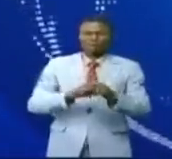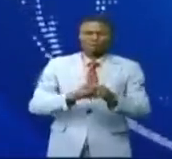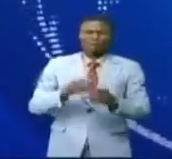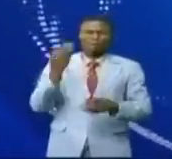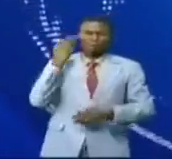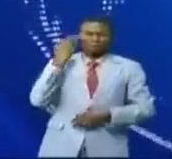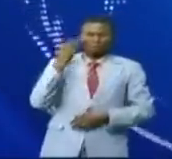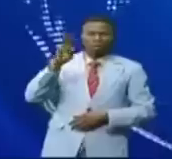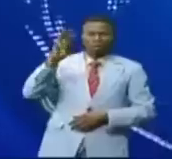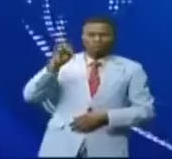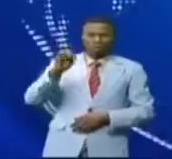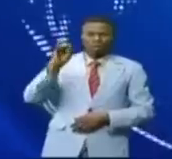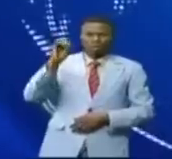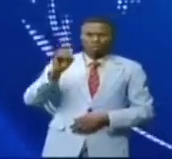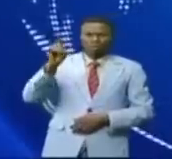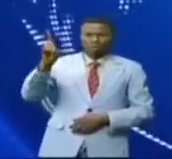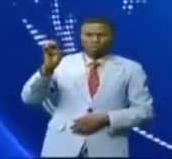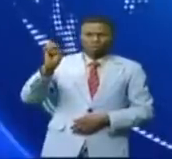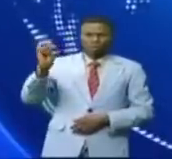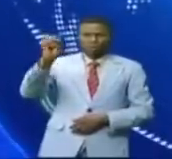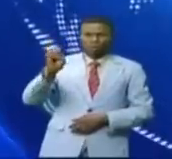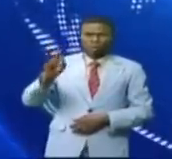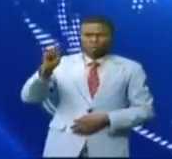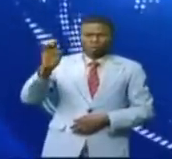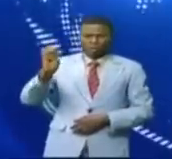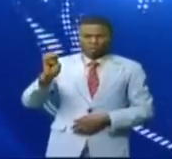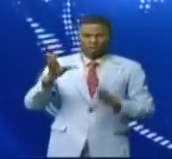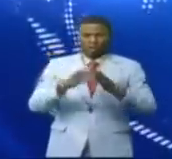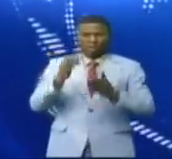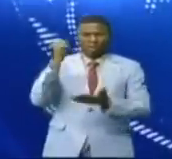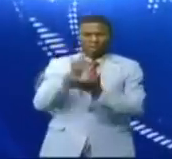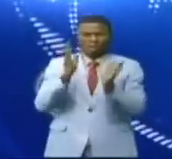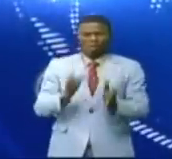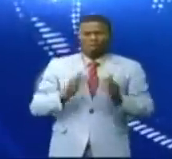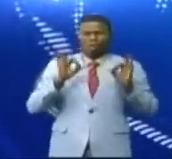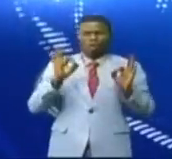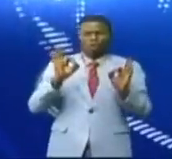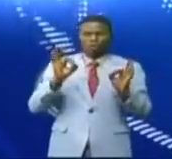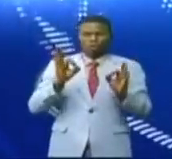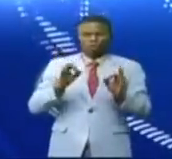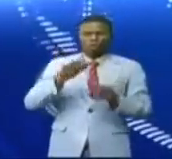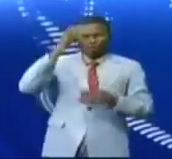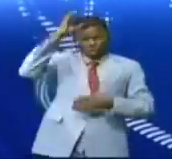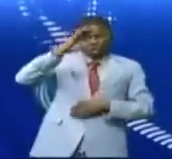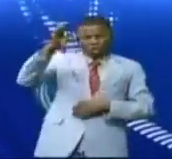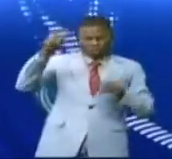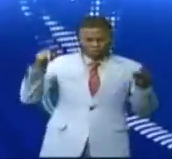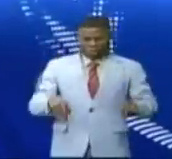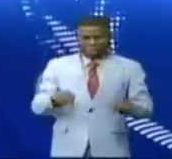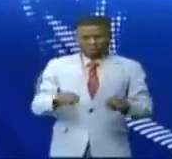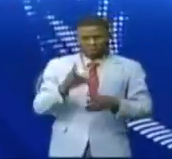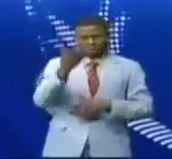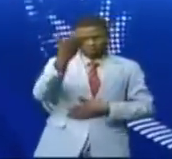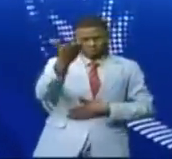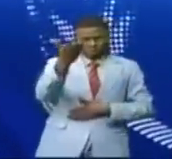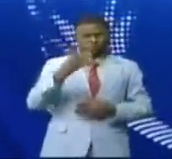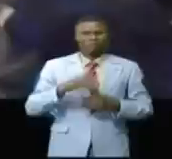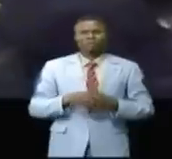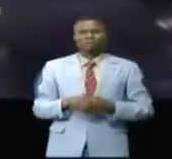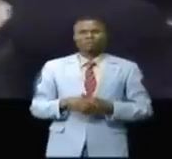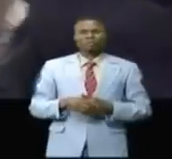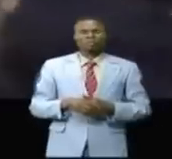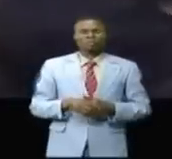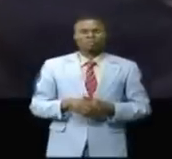mutinga mutuishayi avec le nouvel ambassadeur de la côte d'ivoire en rdc vital pas d'habitacle le reportage